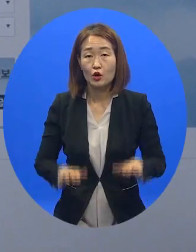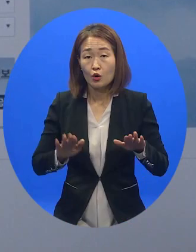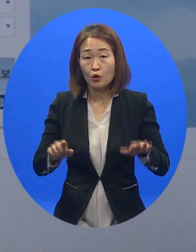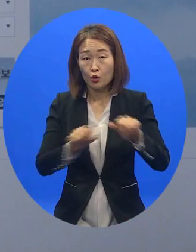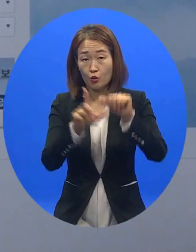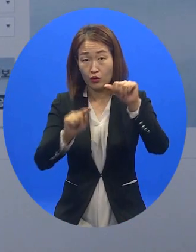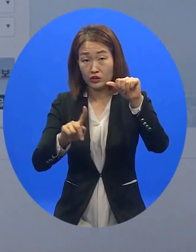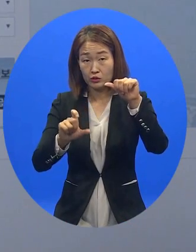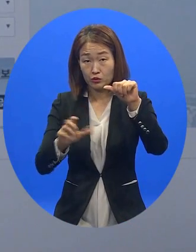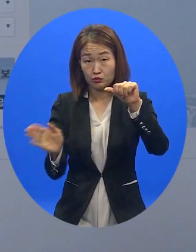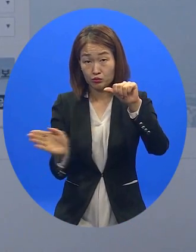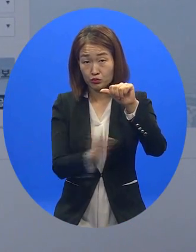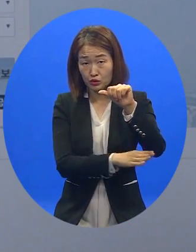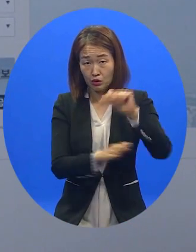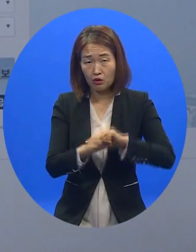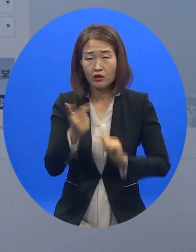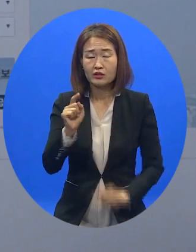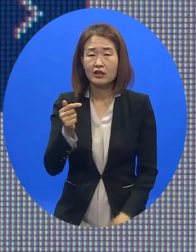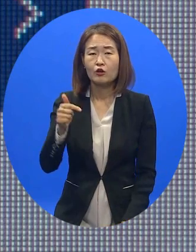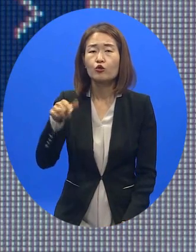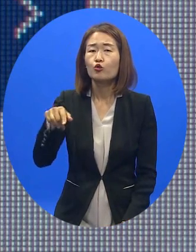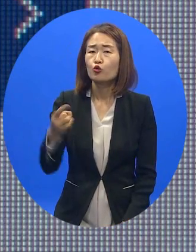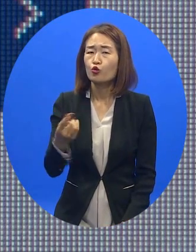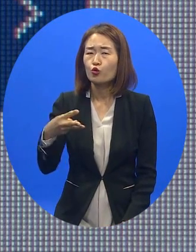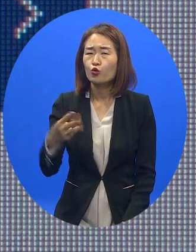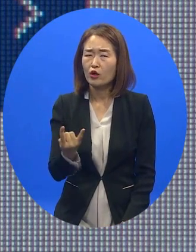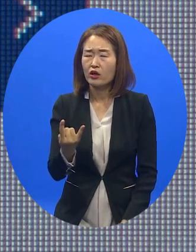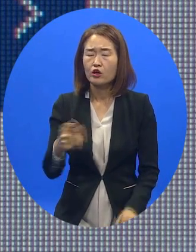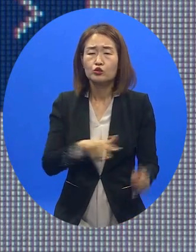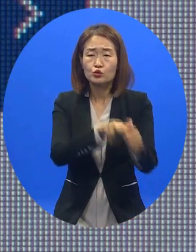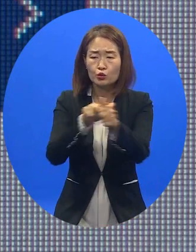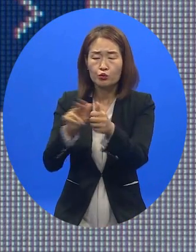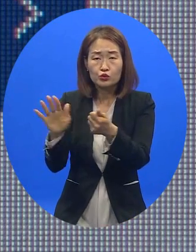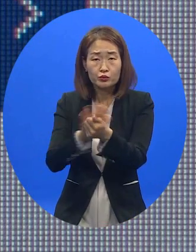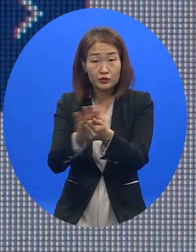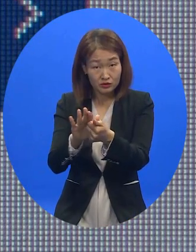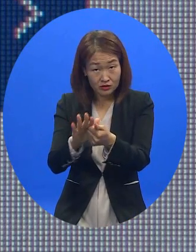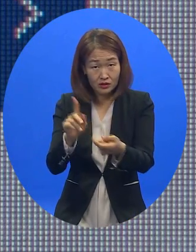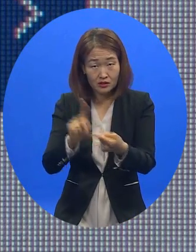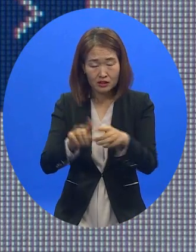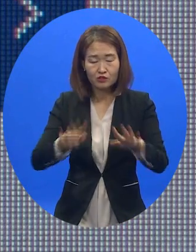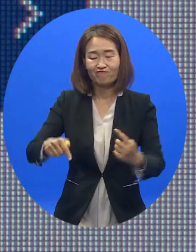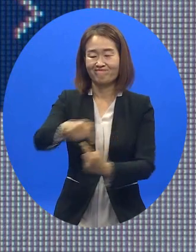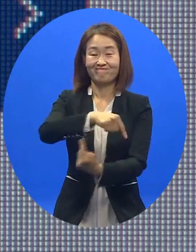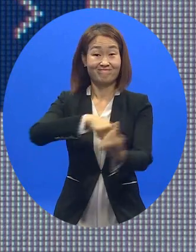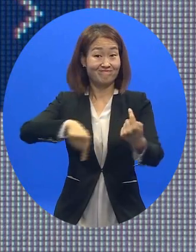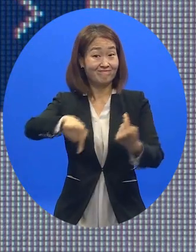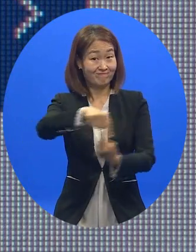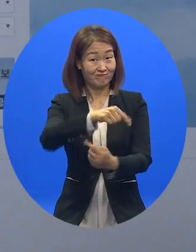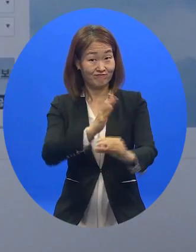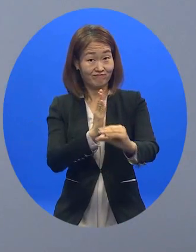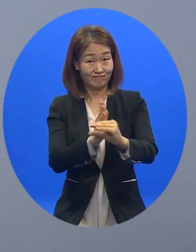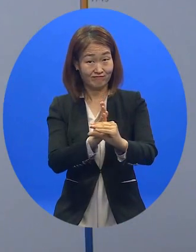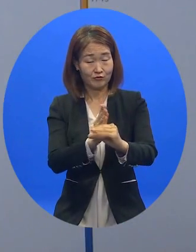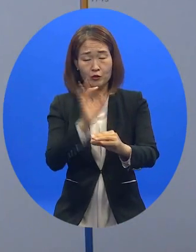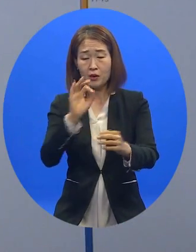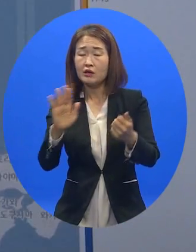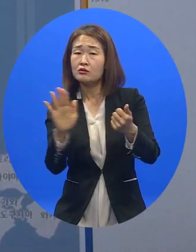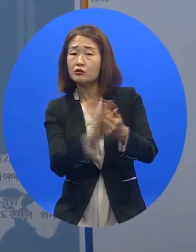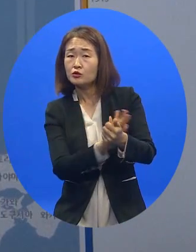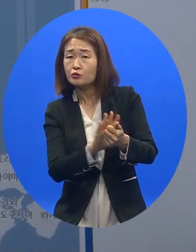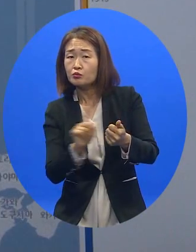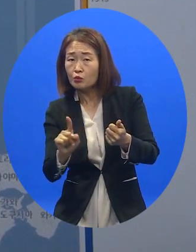기상청은 5월 15일부터 낙뢰 피해 예방을 위해 우리 동네 낙뢰 정보 서비스를 정식 운영합니다. 이